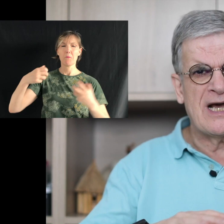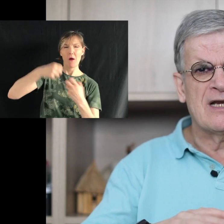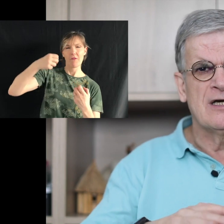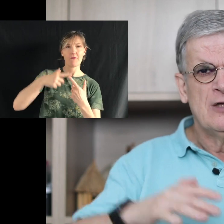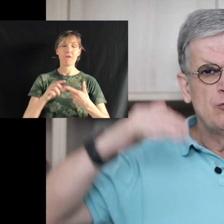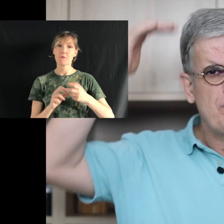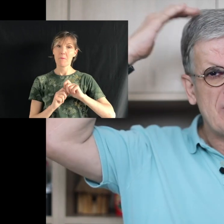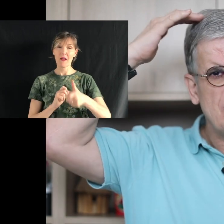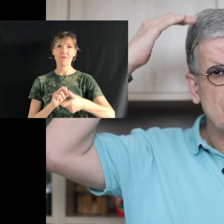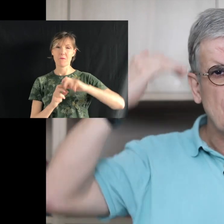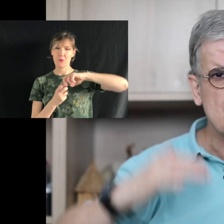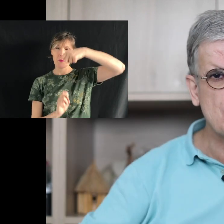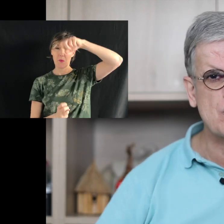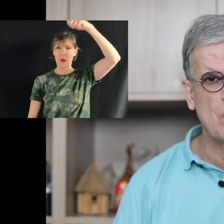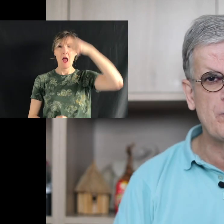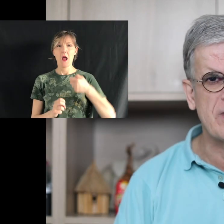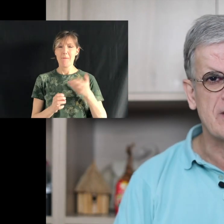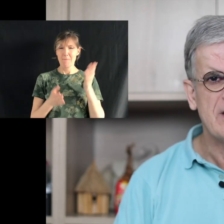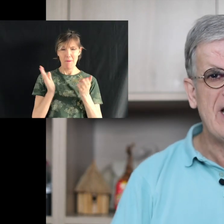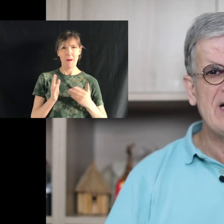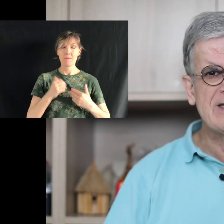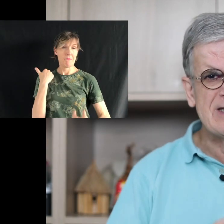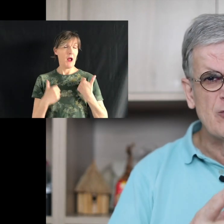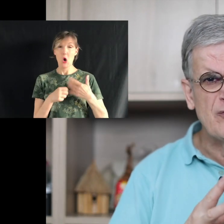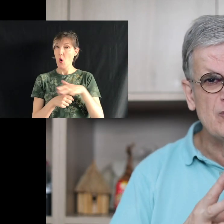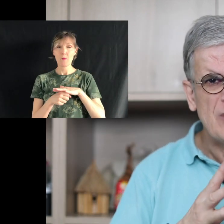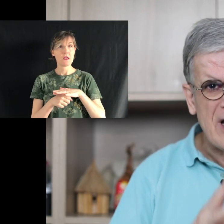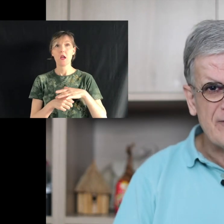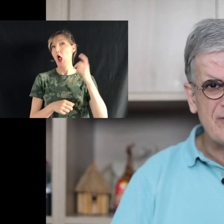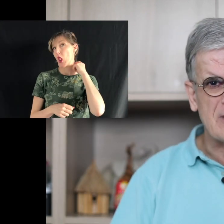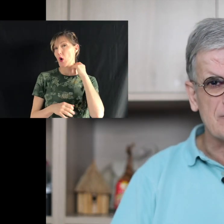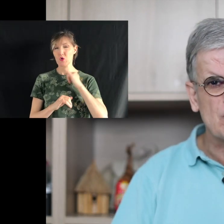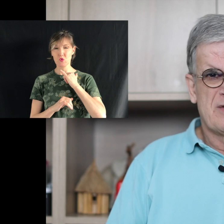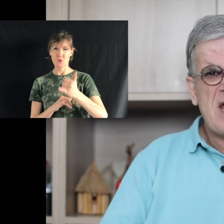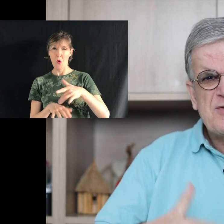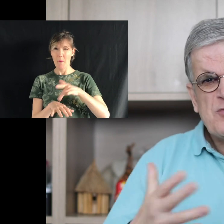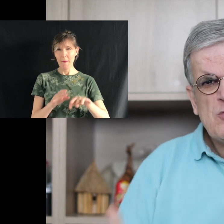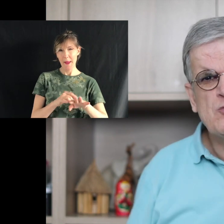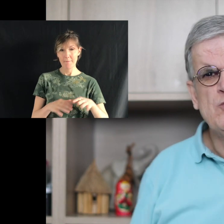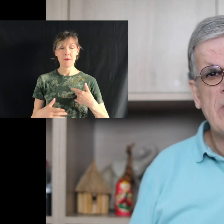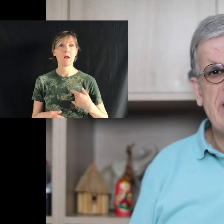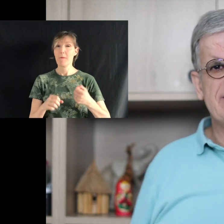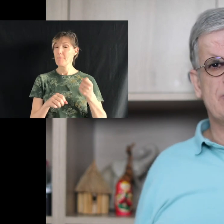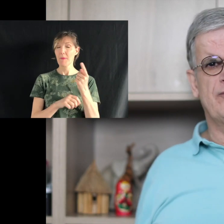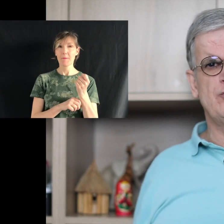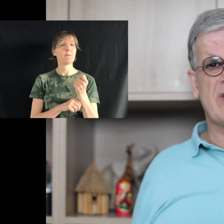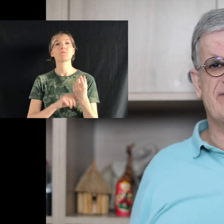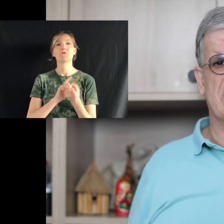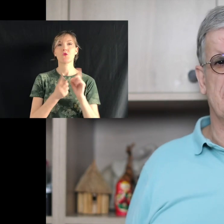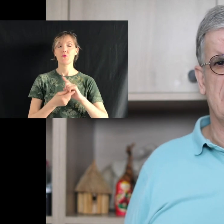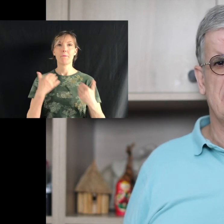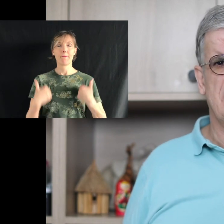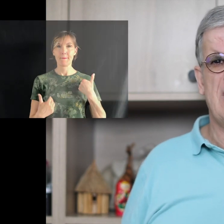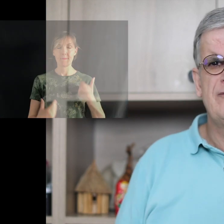totale. Depuis la nuque jusqu'aux pieds, elle était devenue infirme. D'un seul coup, elle était devenue